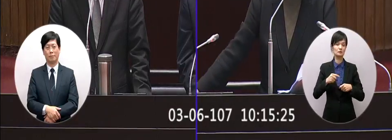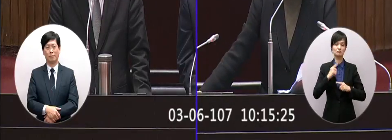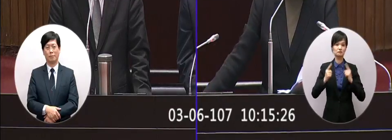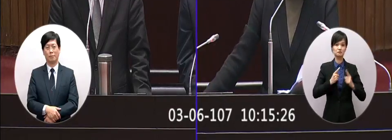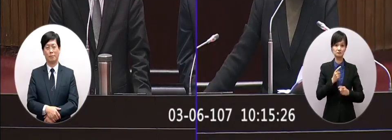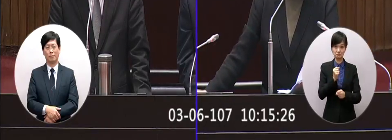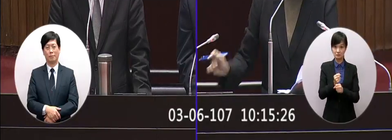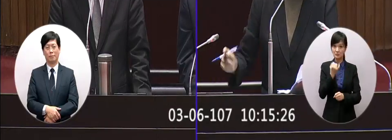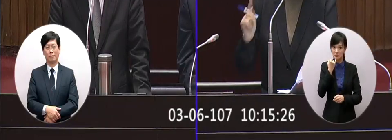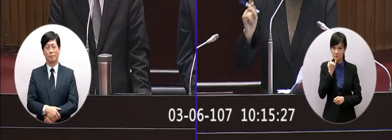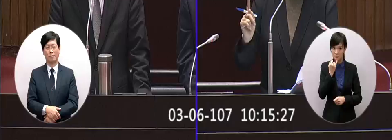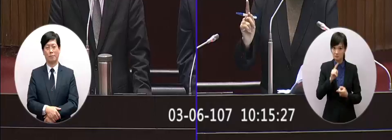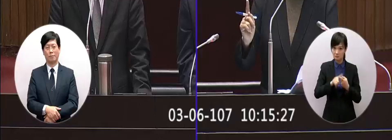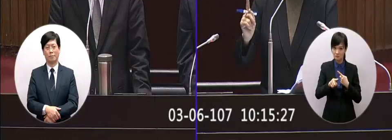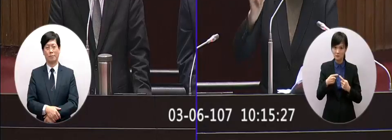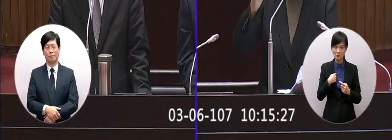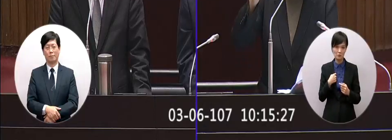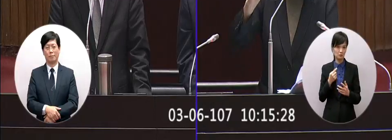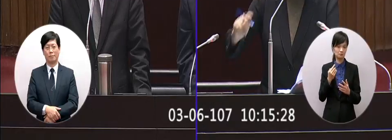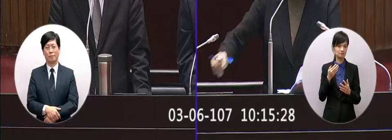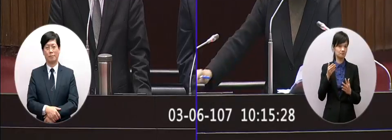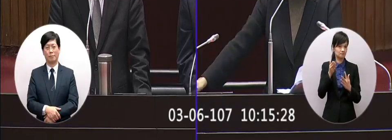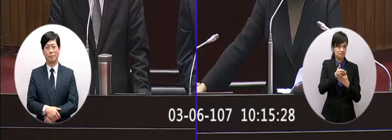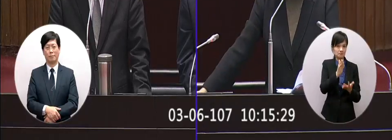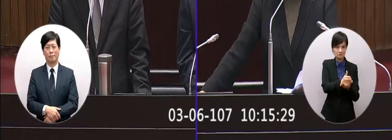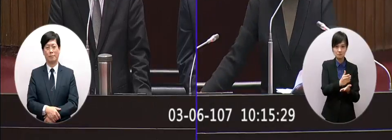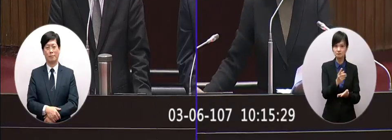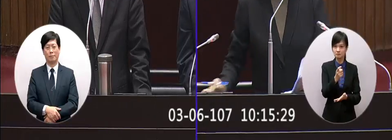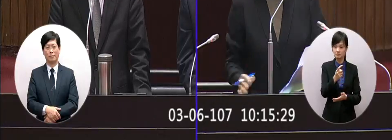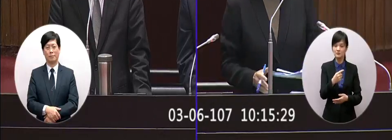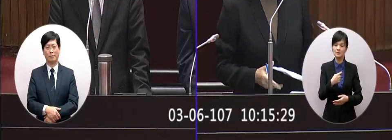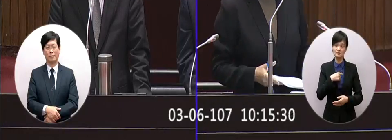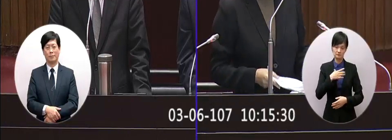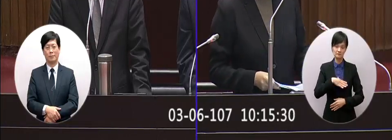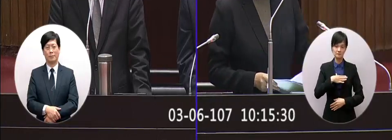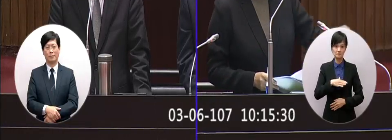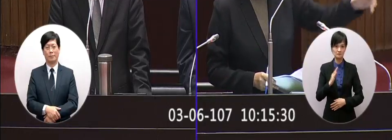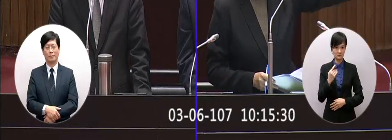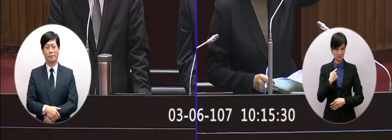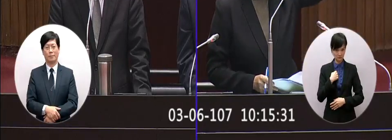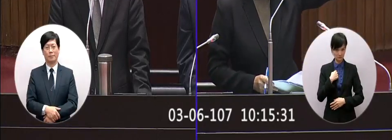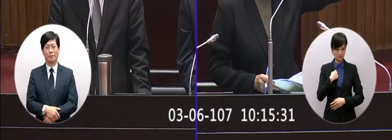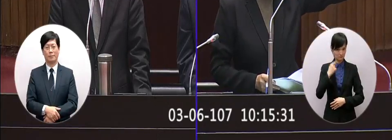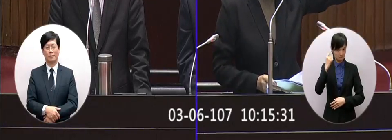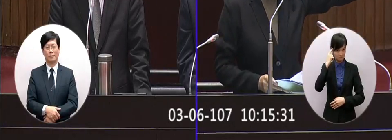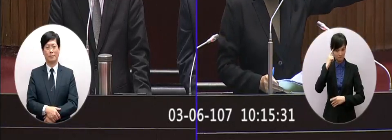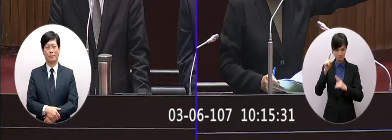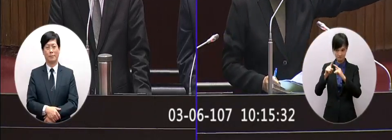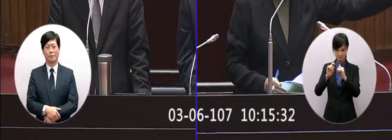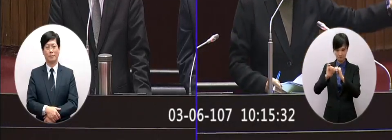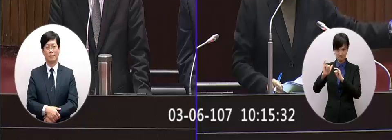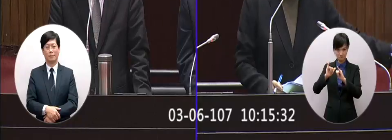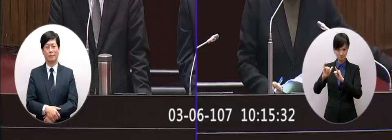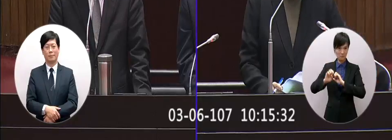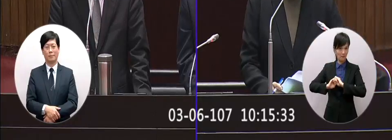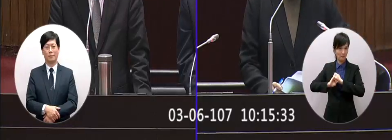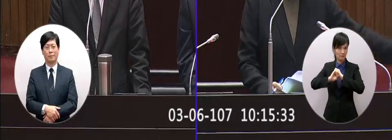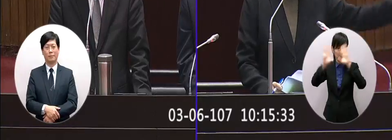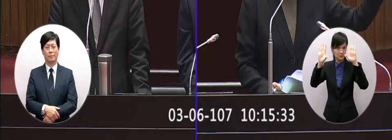量可以阻挡你们，但是本席在这里只有一件事情可以做。本席在这里要跟全国人民宣告一